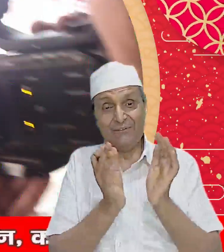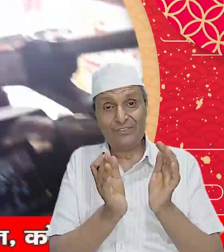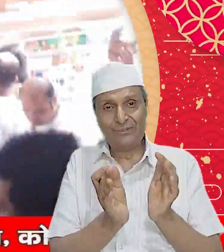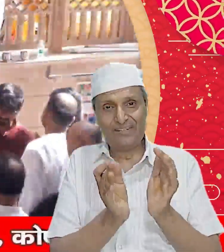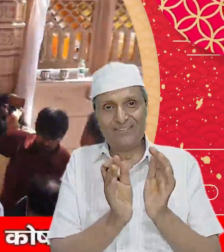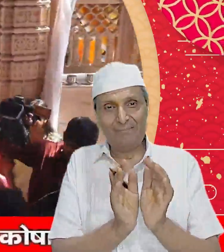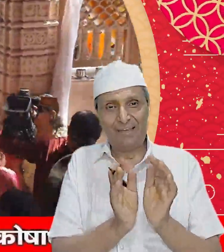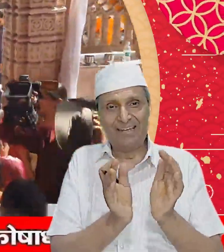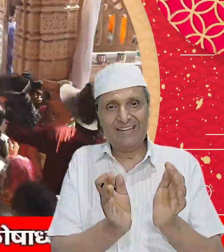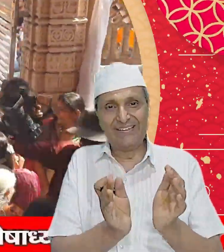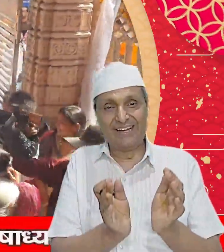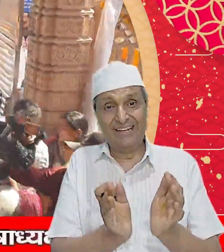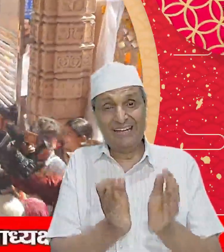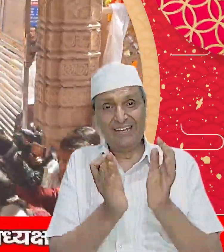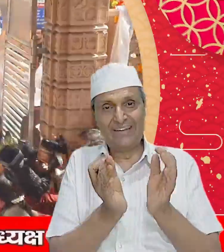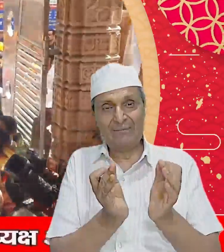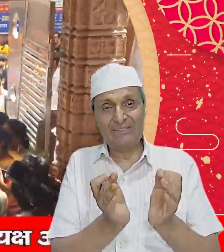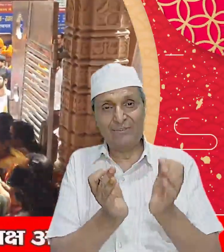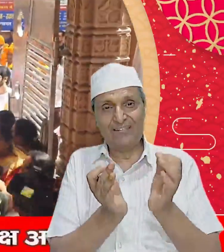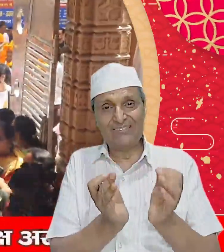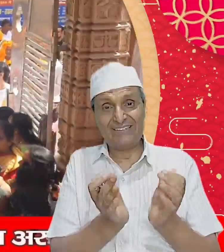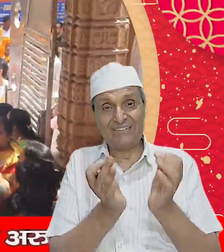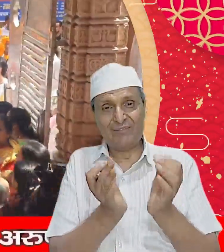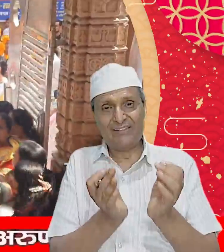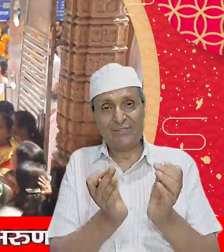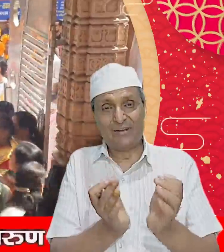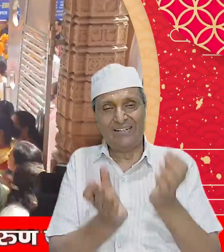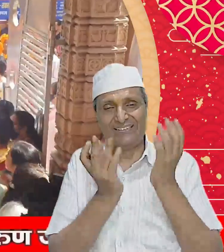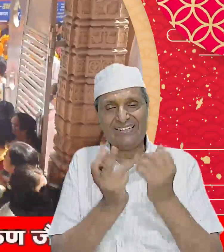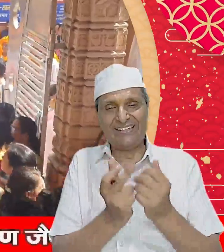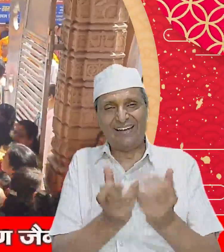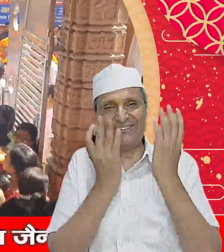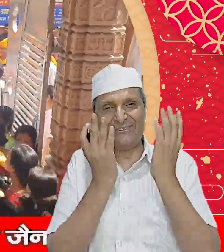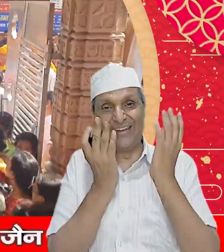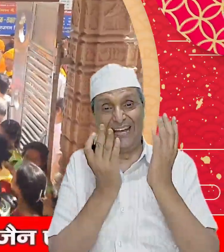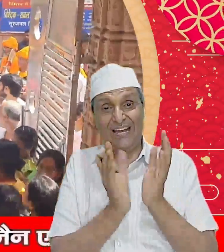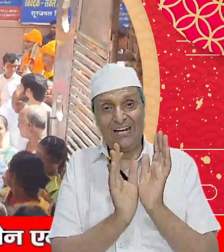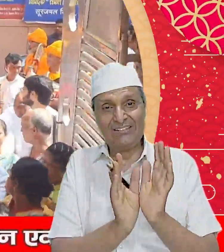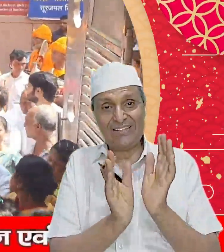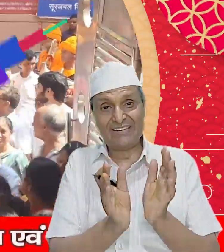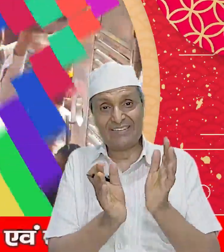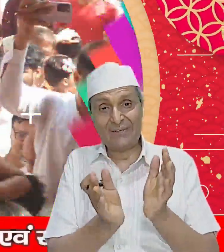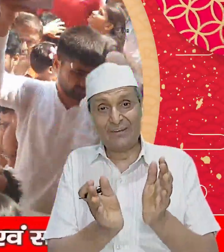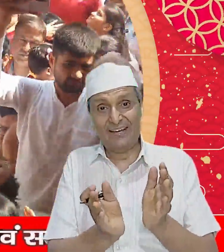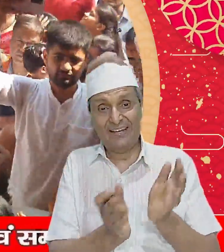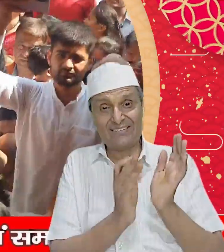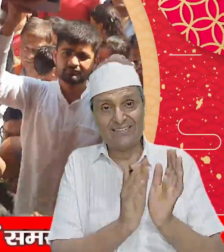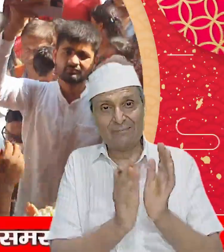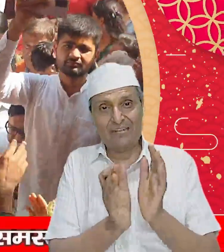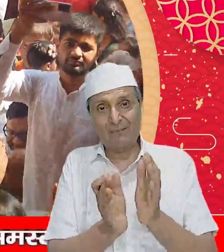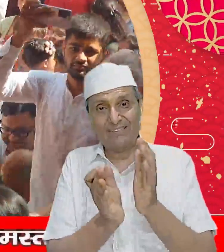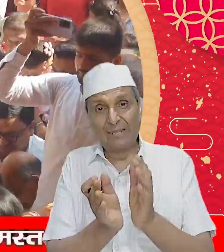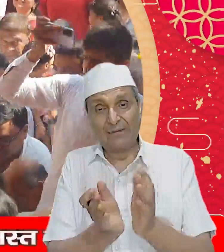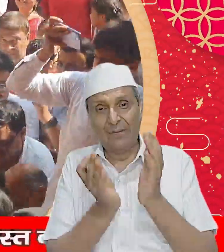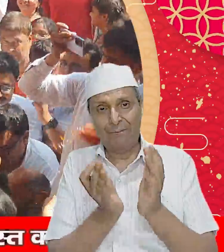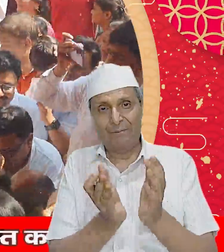हैं। चतुर्मास से पहले की तैयारी, कहते हैं अब चतुर्मास का जैसे वर्षा योग का शंखनाद हो गया है, हर जगह जगह हो रहा है, संत